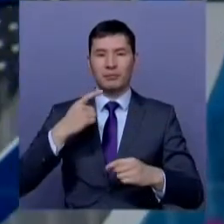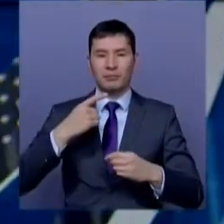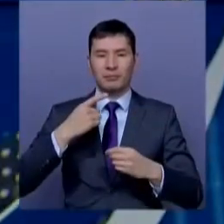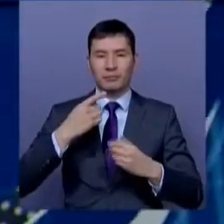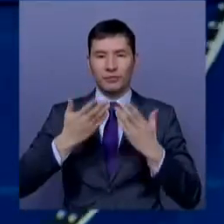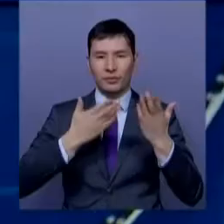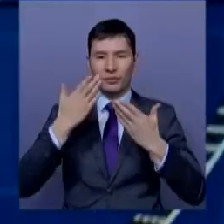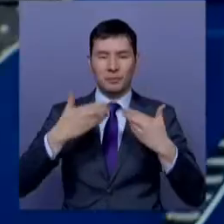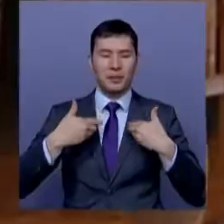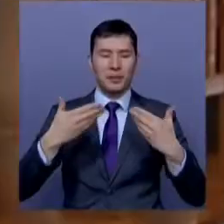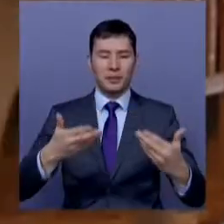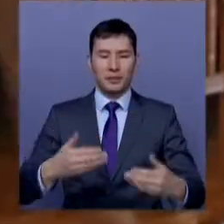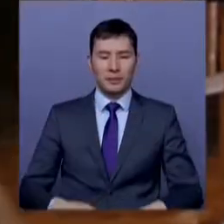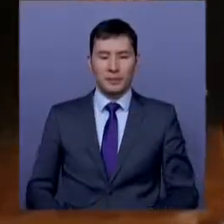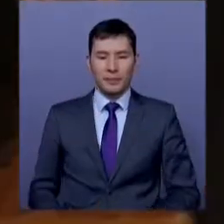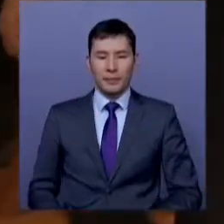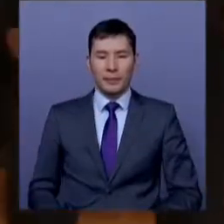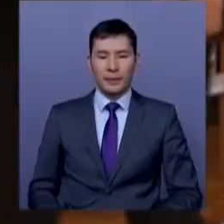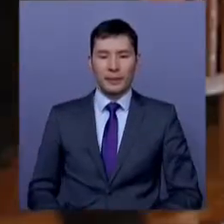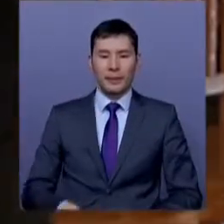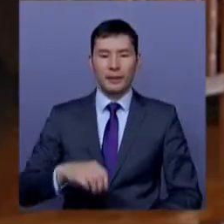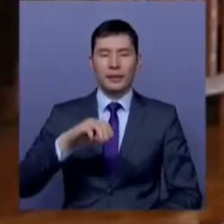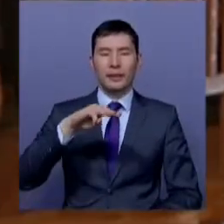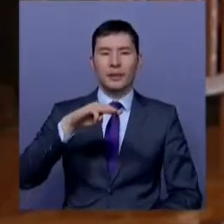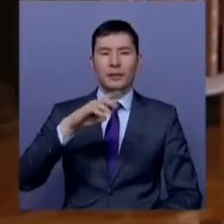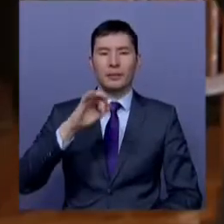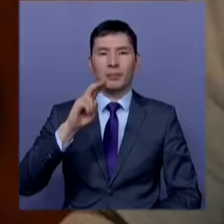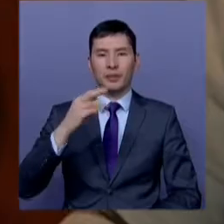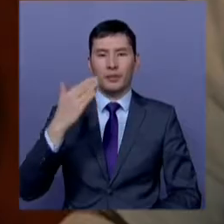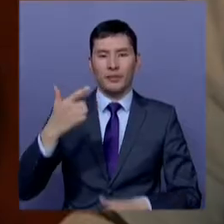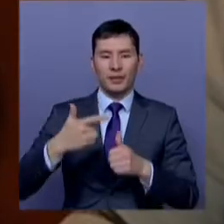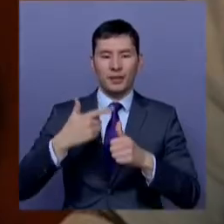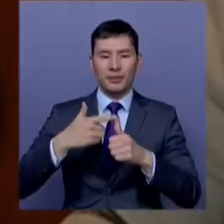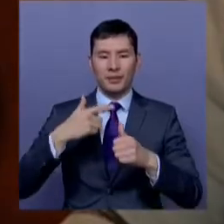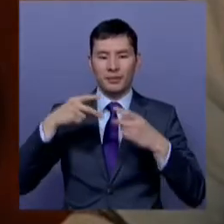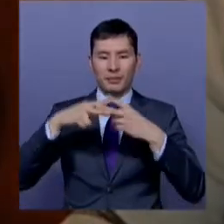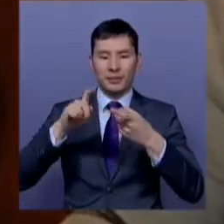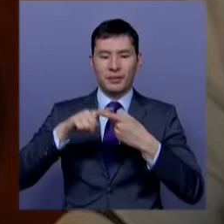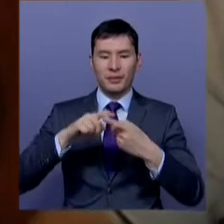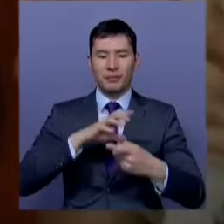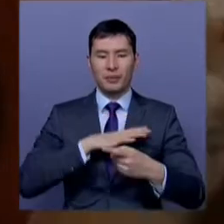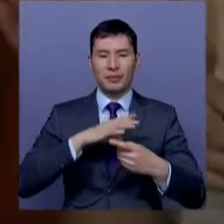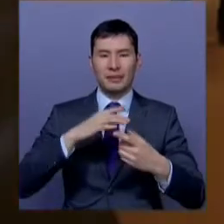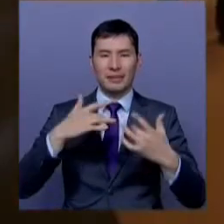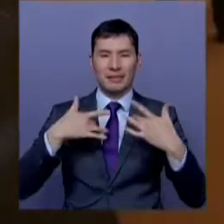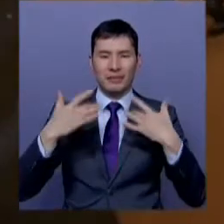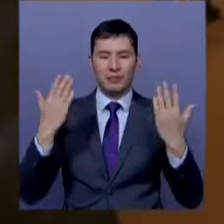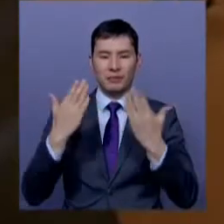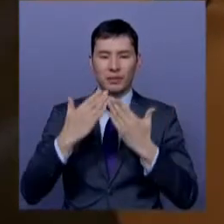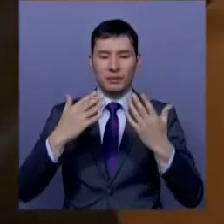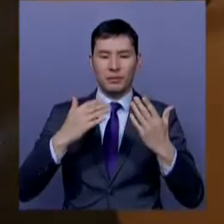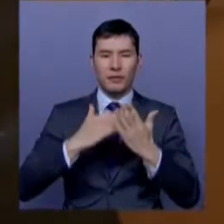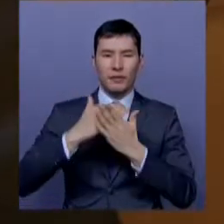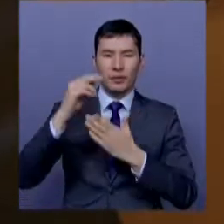басталды. Темірбек Жүргенов атындағы өнер академиясы әдебиет пен мәдениетке өнерге тікелей қатысы бар жоғары оқу